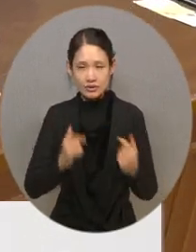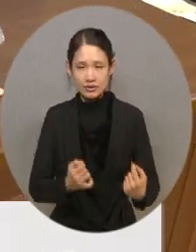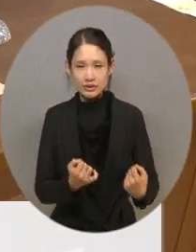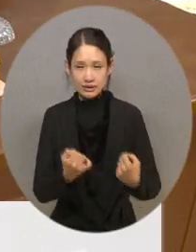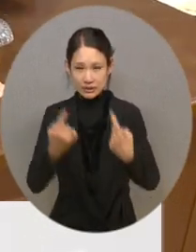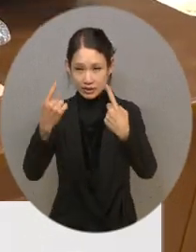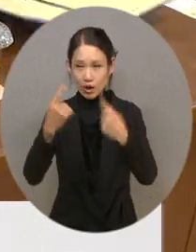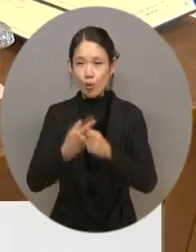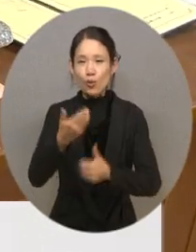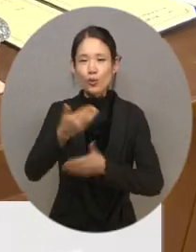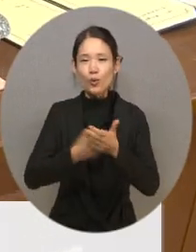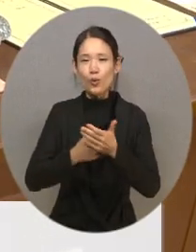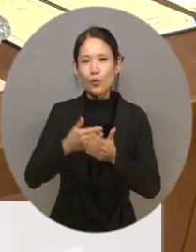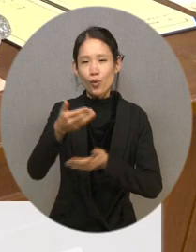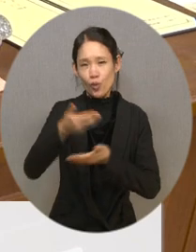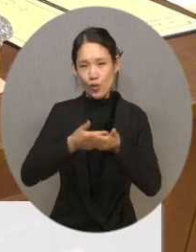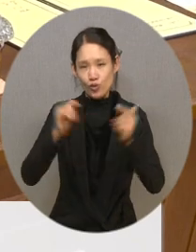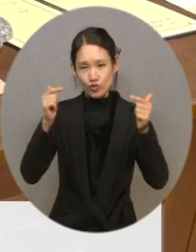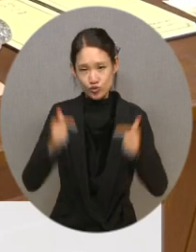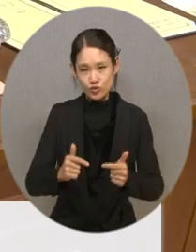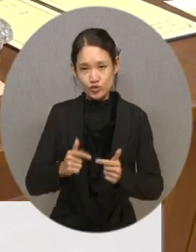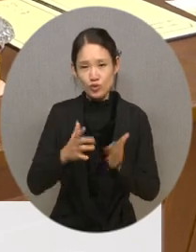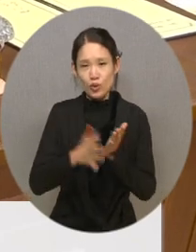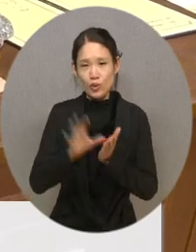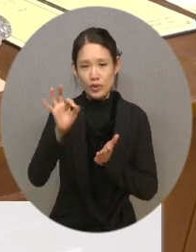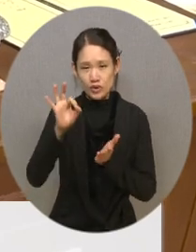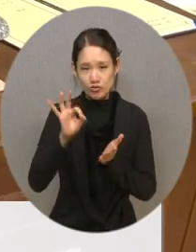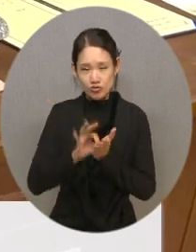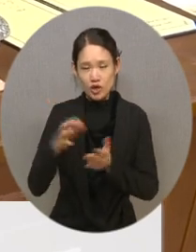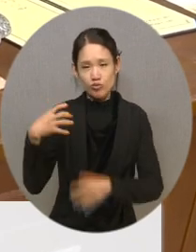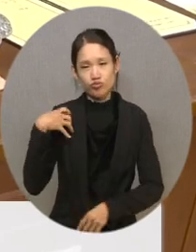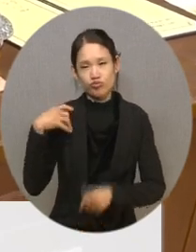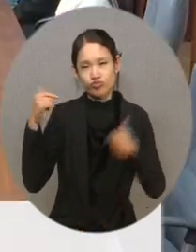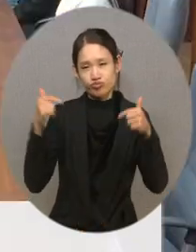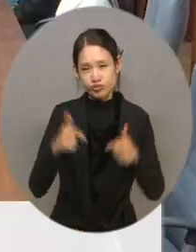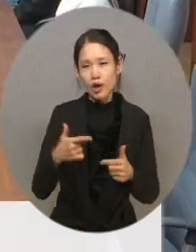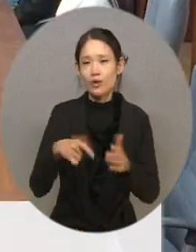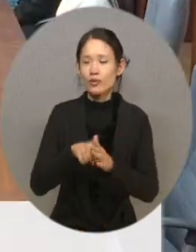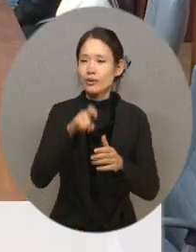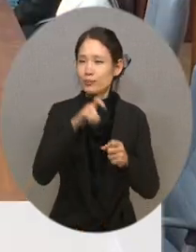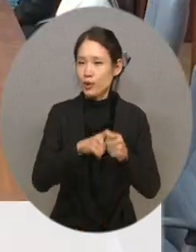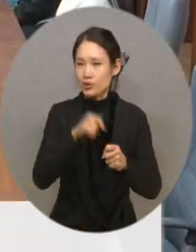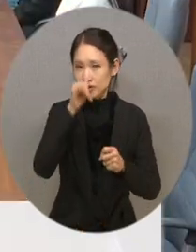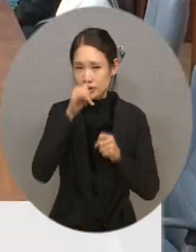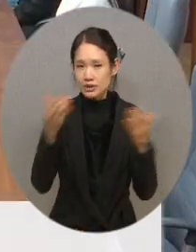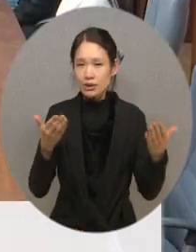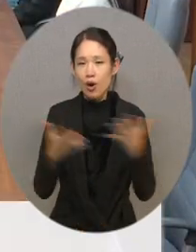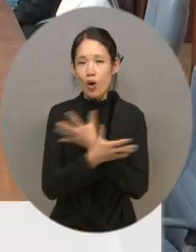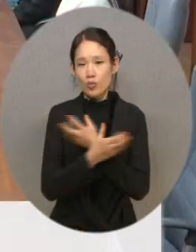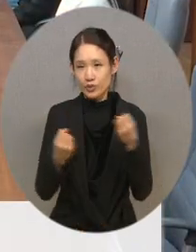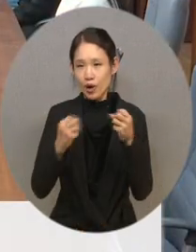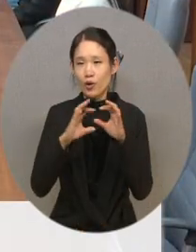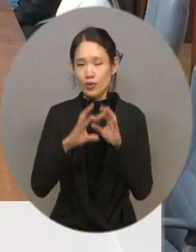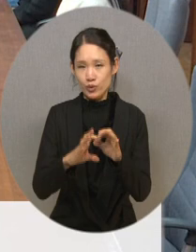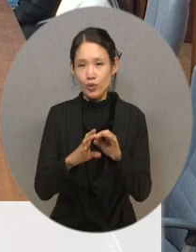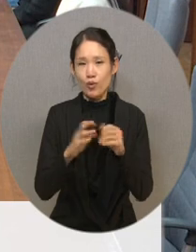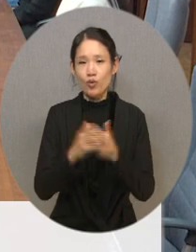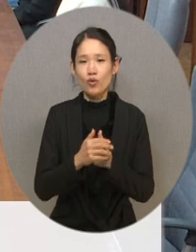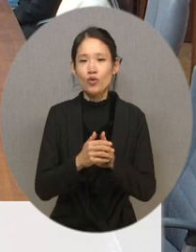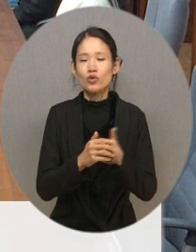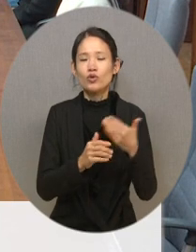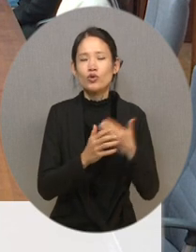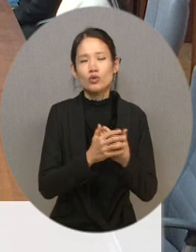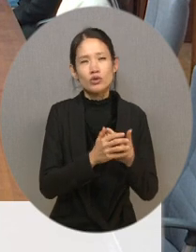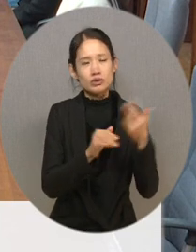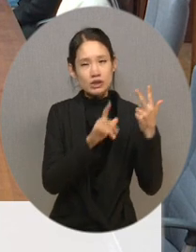경로를 간소화해 소비자 물가 부담을 낮추기 위해 추진됐습니다. 이번 업무 협약으로 오는 9일까지